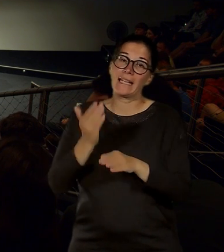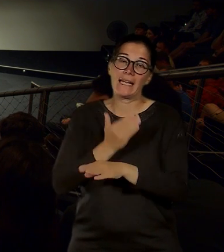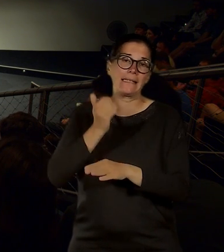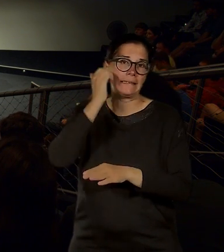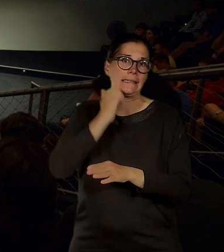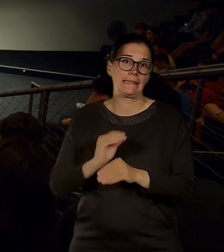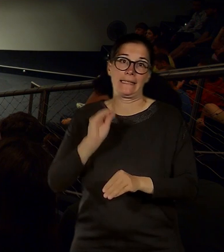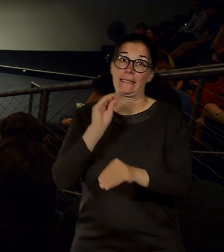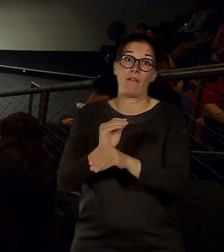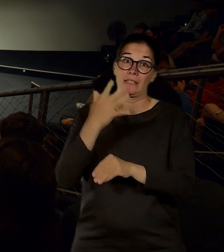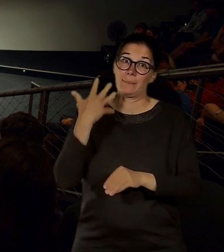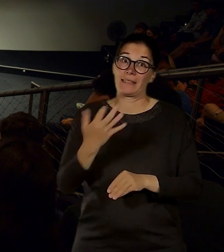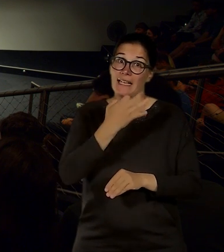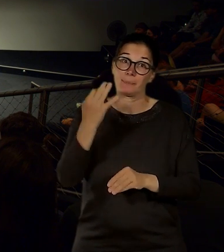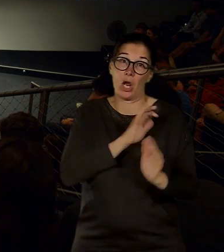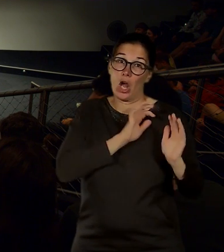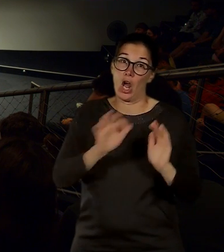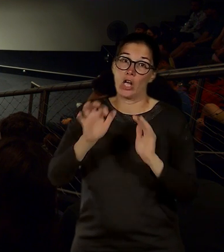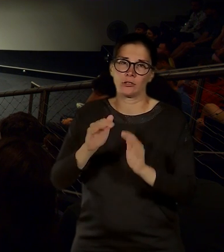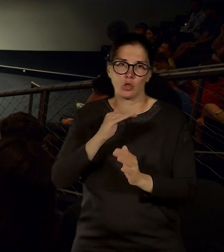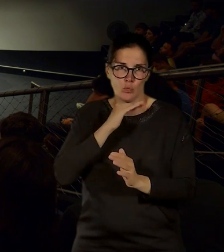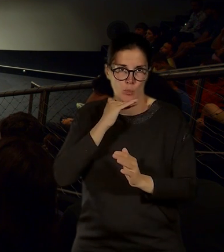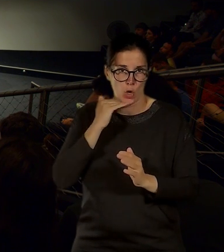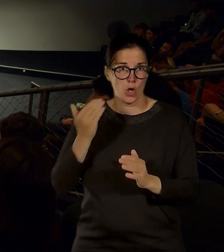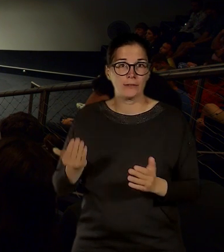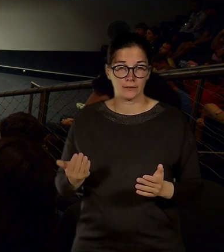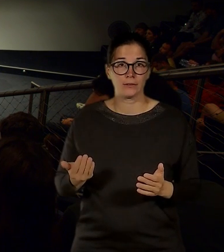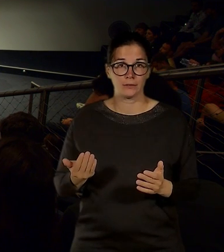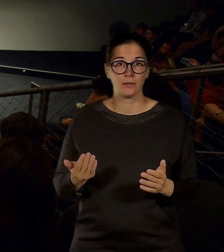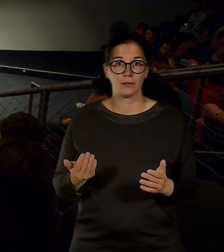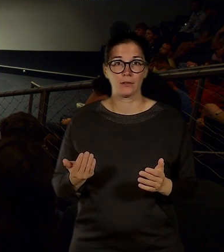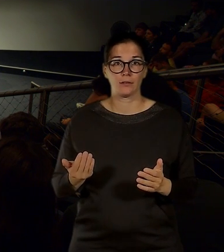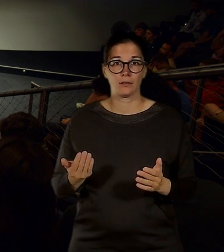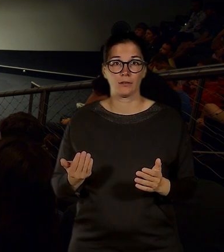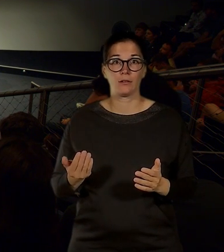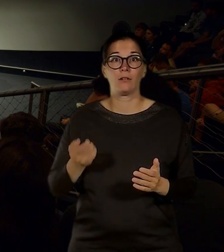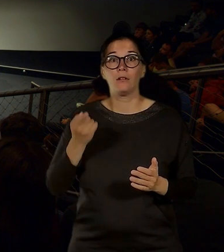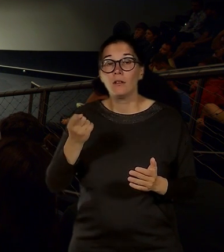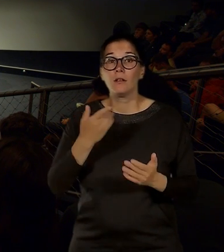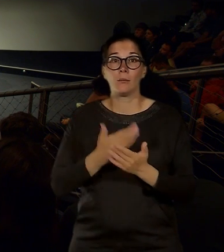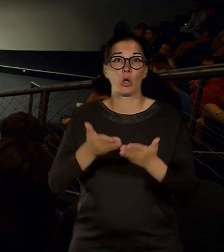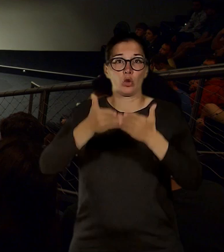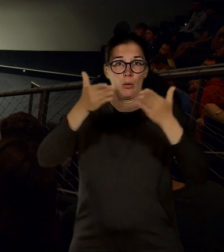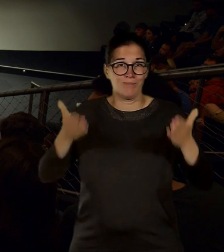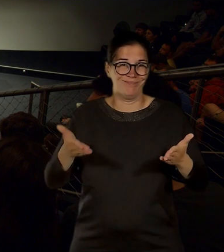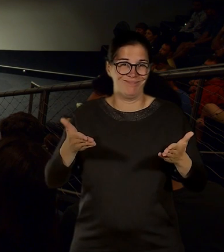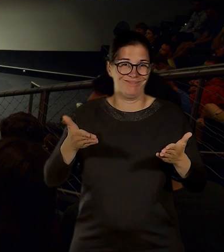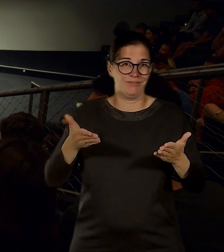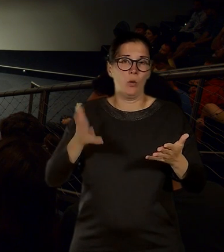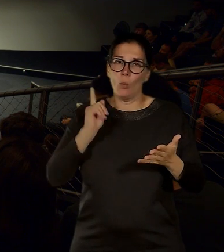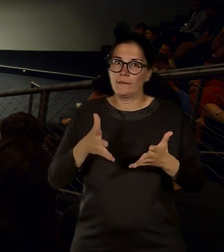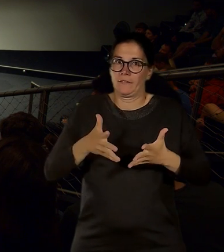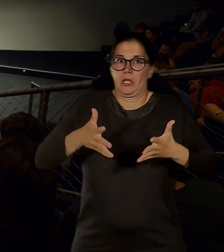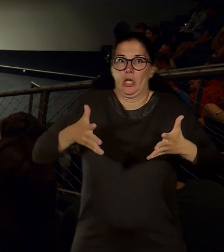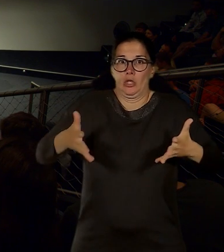nevím to přesné číslo, ale je to dost vysoké číslo, což znamená jako velké zkapacitnění té budovy a